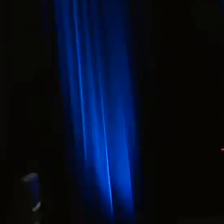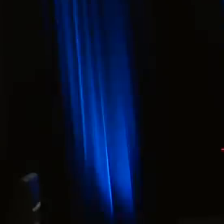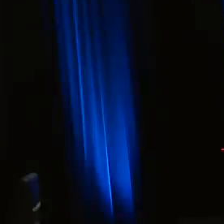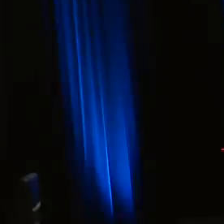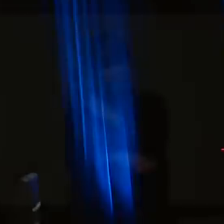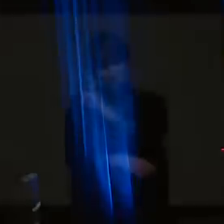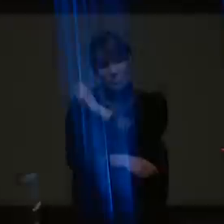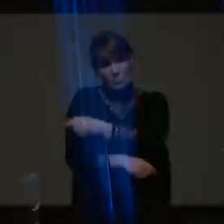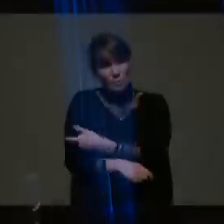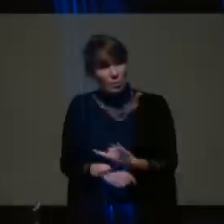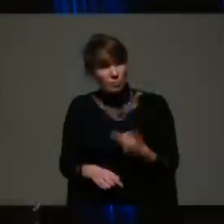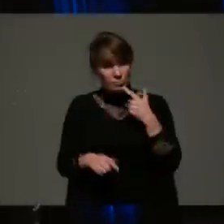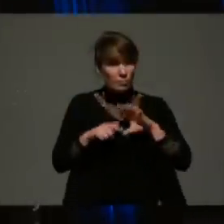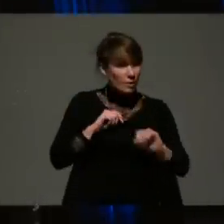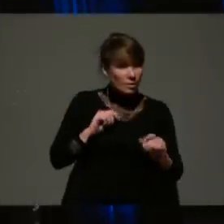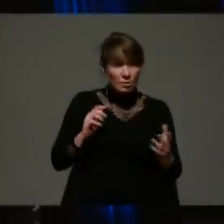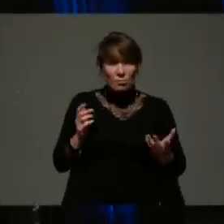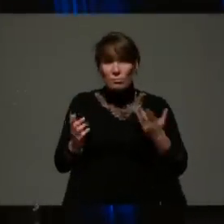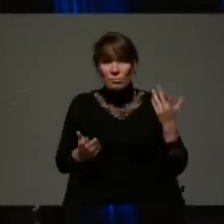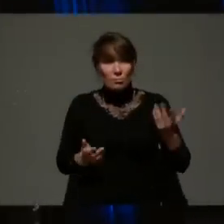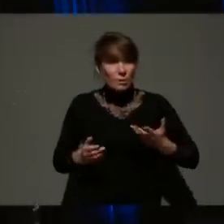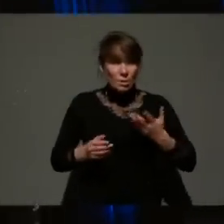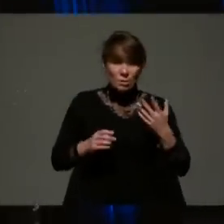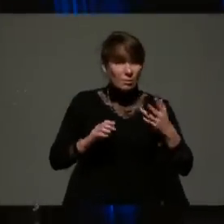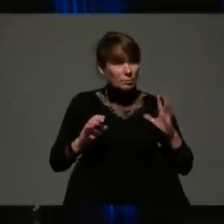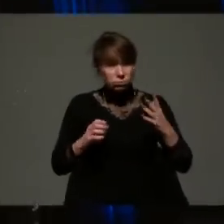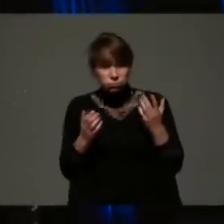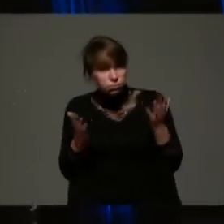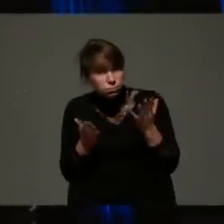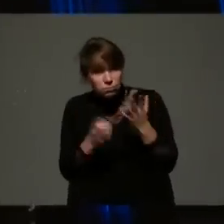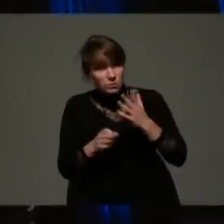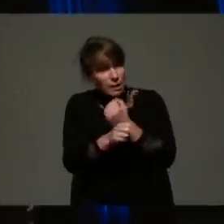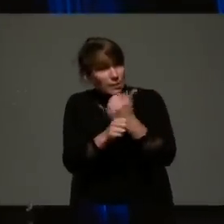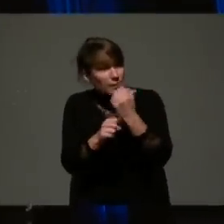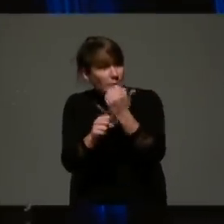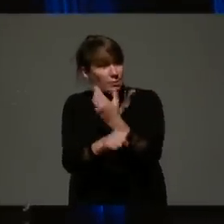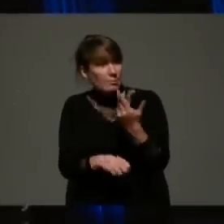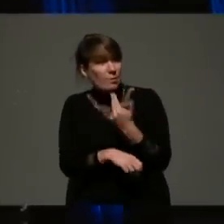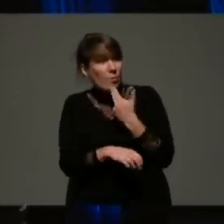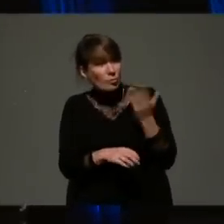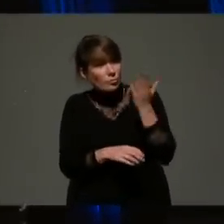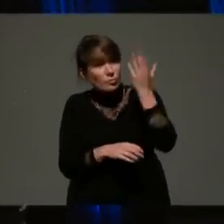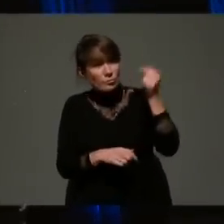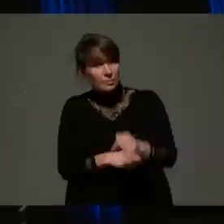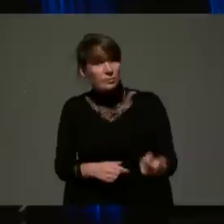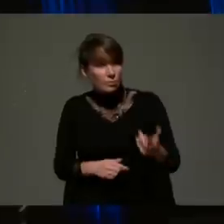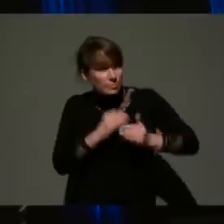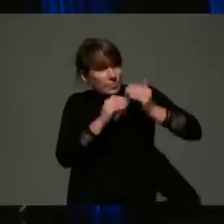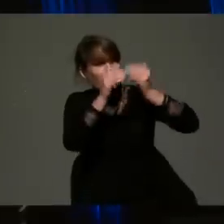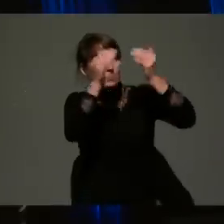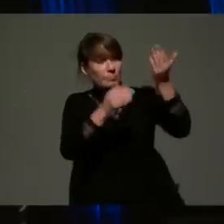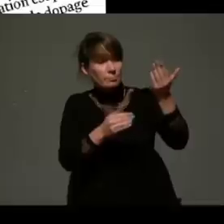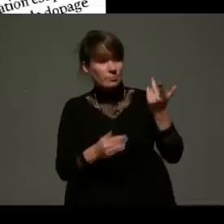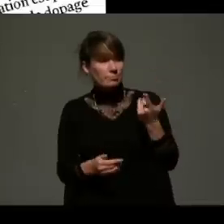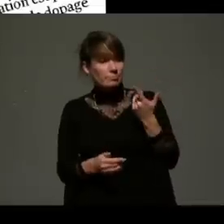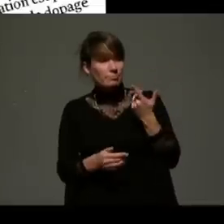sport, bien, il fait tout pour gagner, pour améliorer la performance, hein, et que donc cette morale, c'est